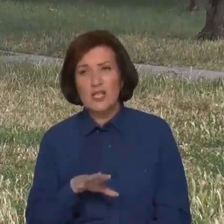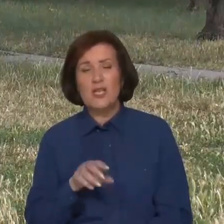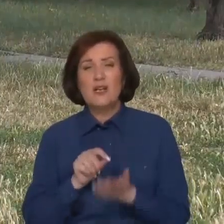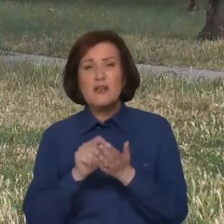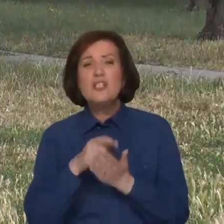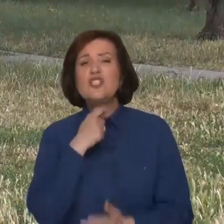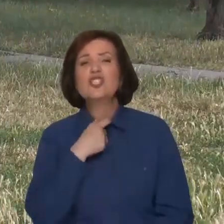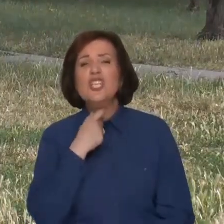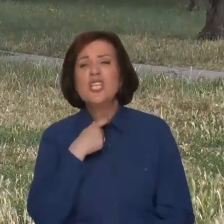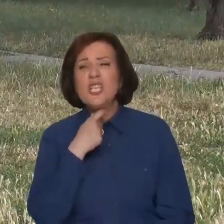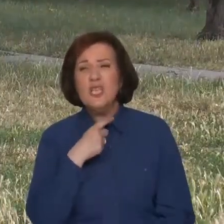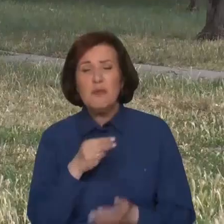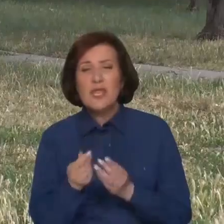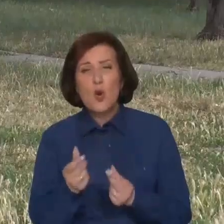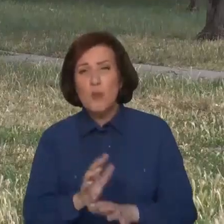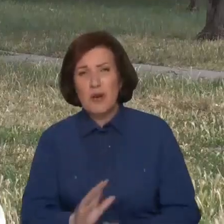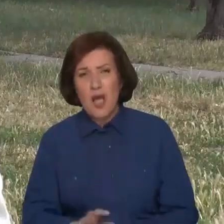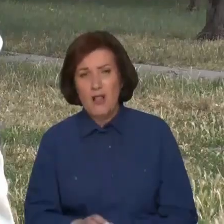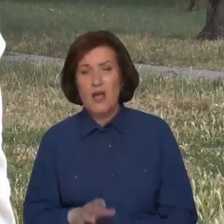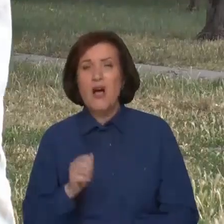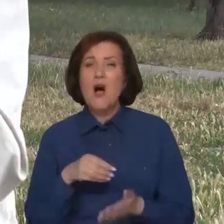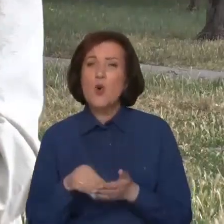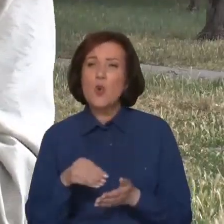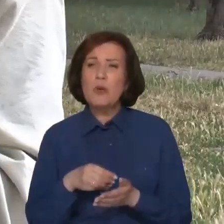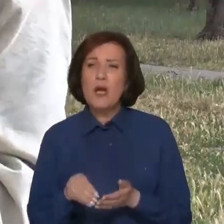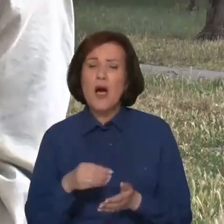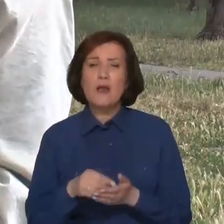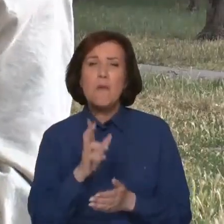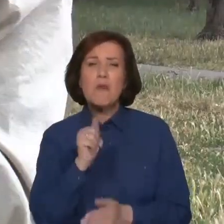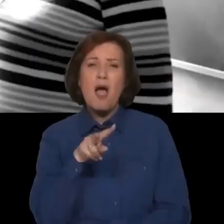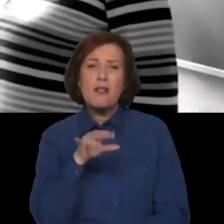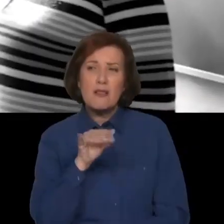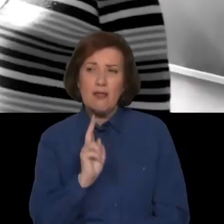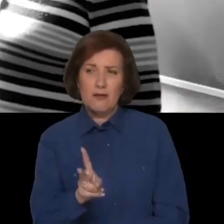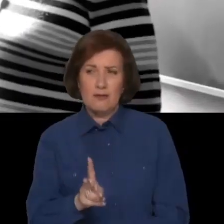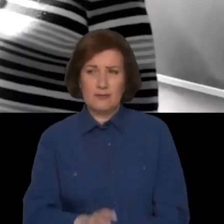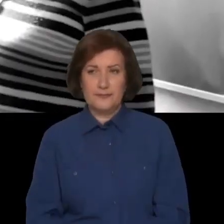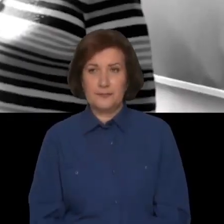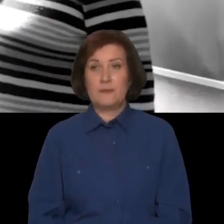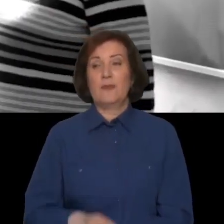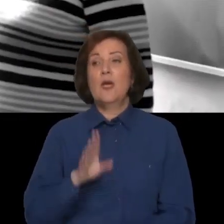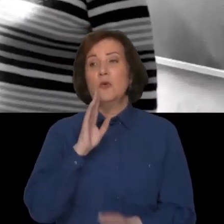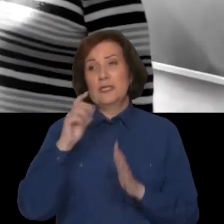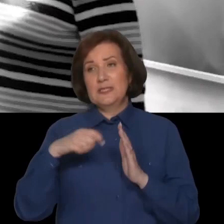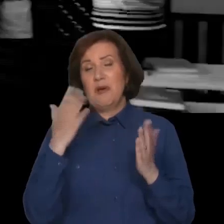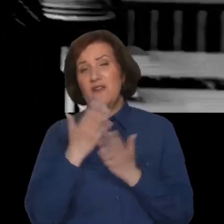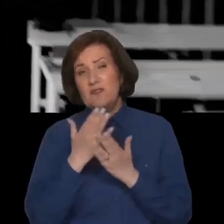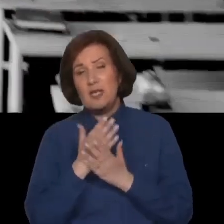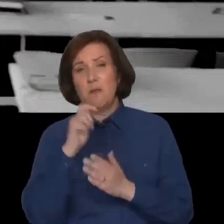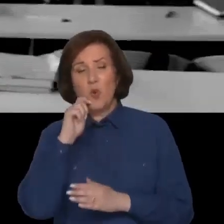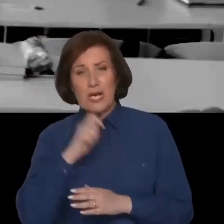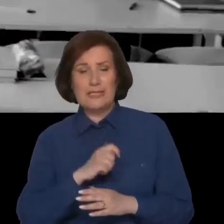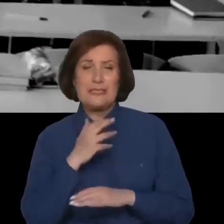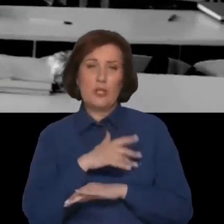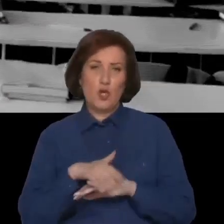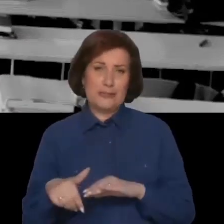і шийки не купляла, а купляла б балики. Про жінку знімали фільми українські та іноземні